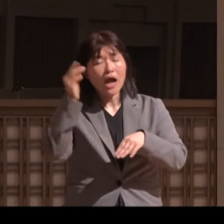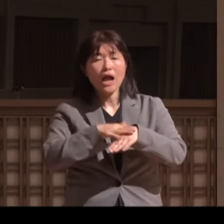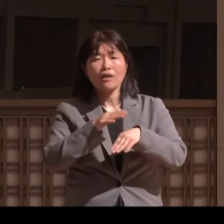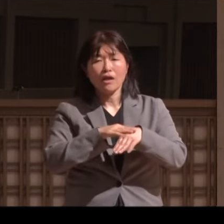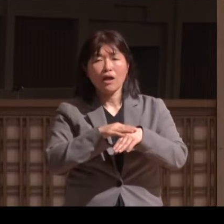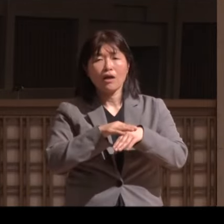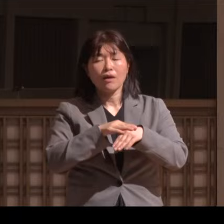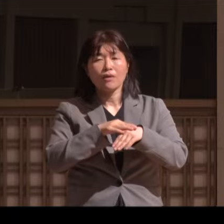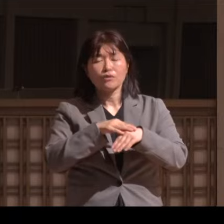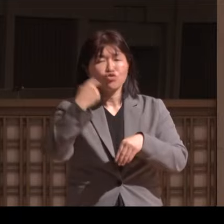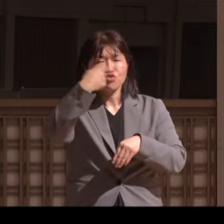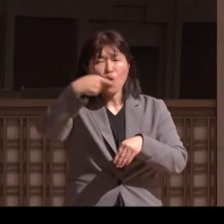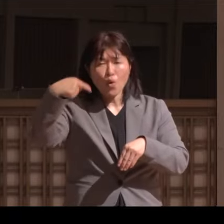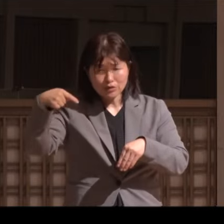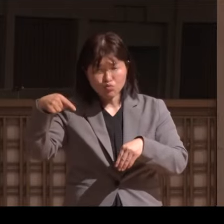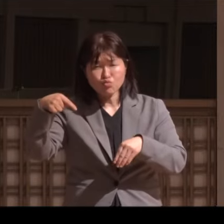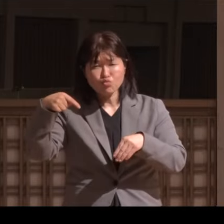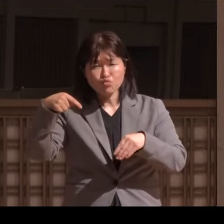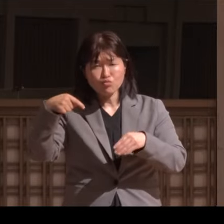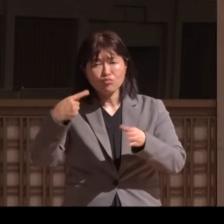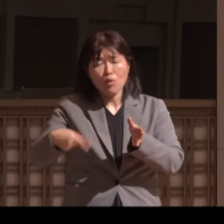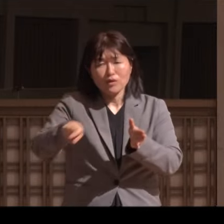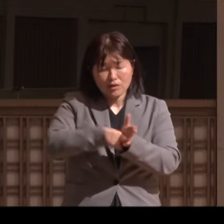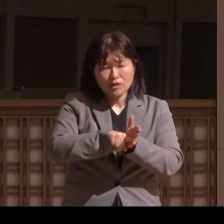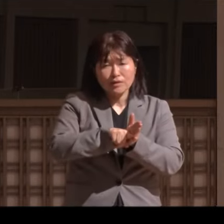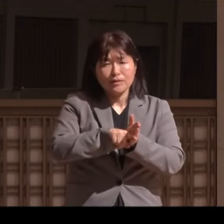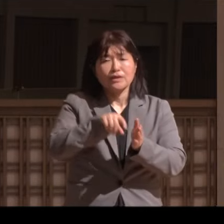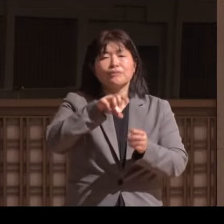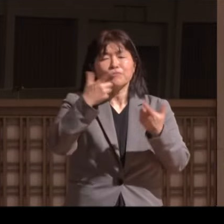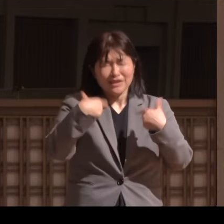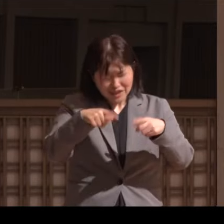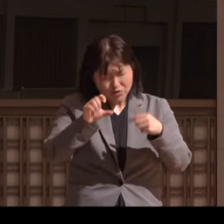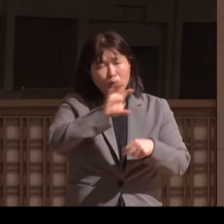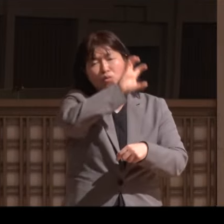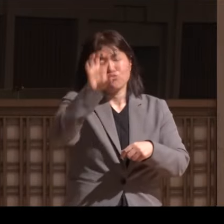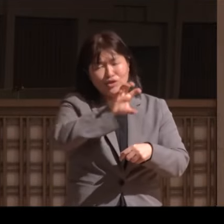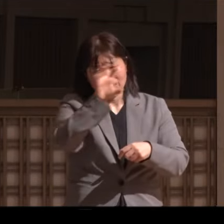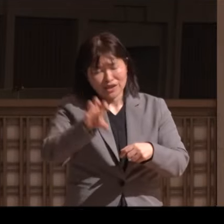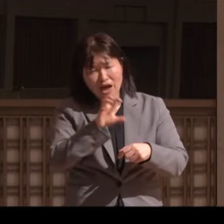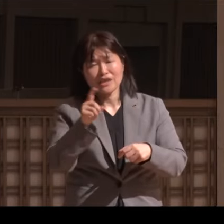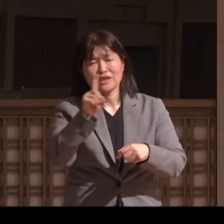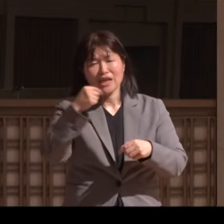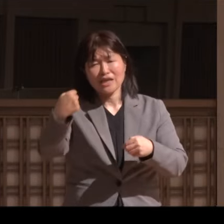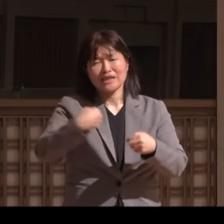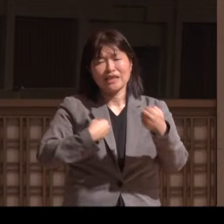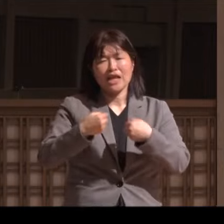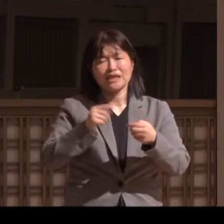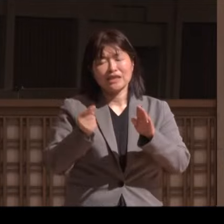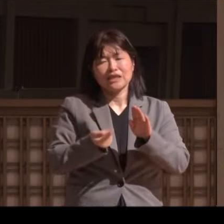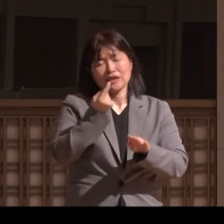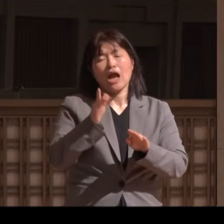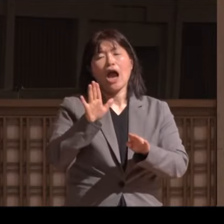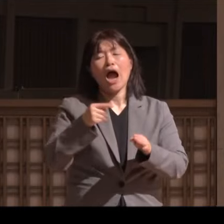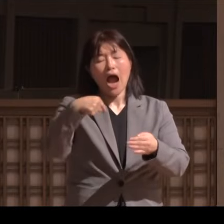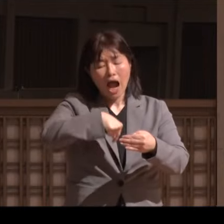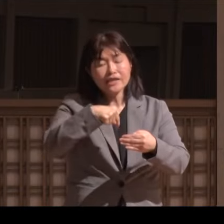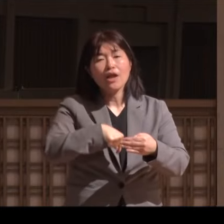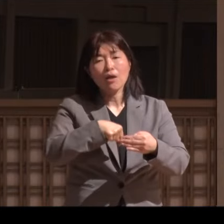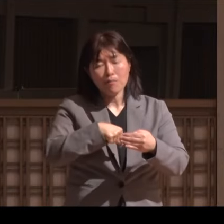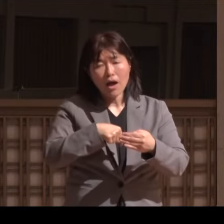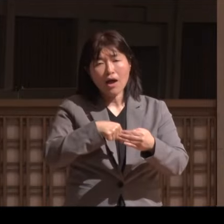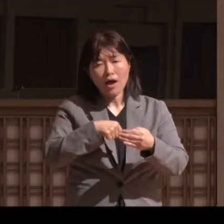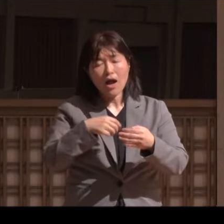仕掛ける側としては教育の視点を入れて絶えずこうリニューアルしていただくとより良い得るもになるんではないかなと